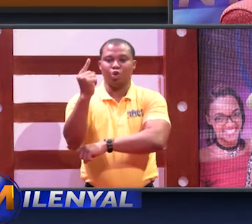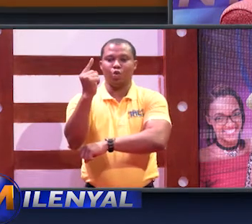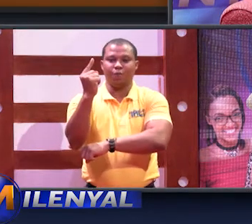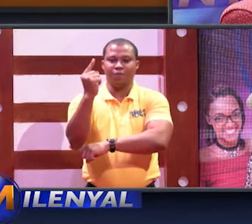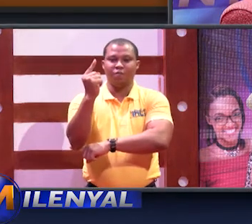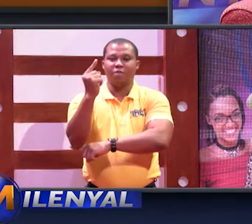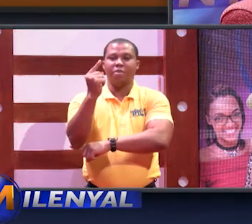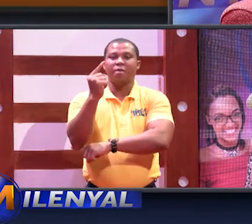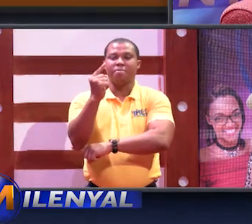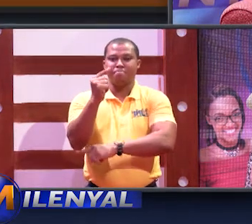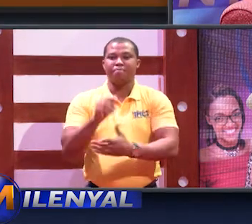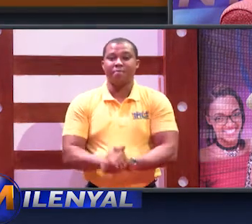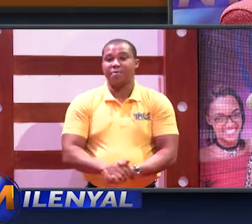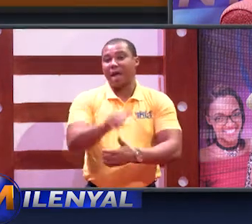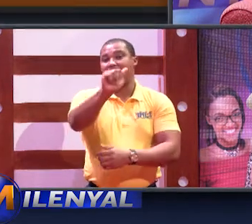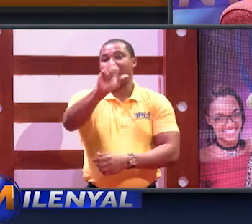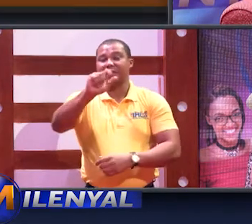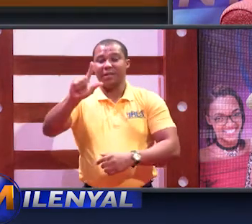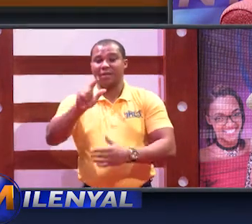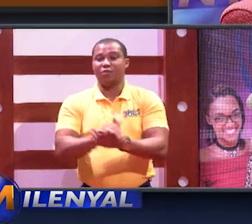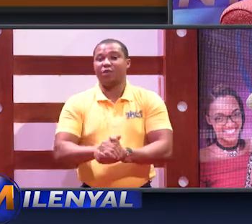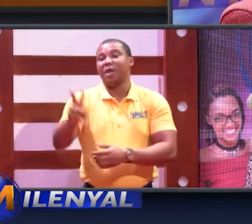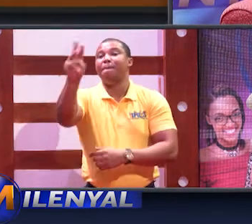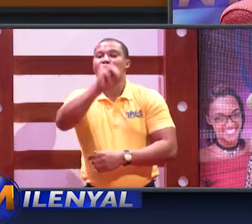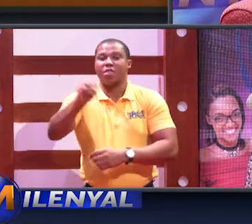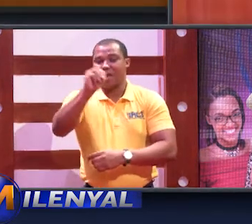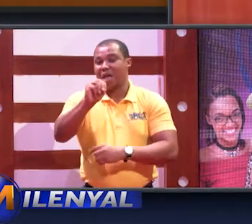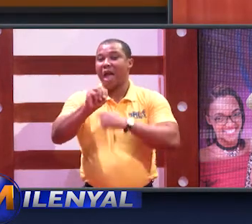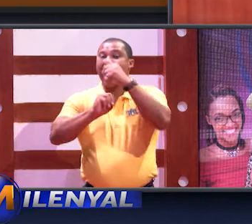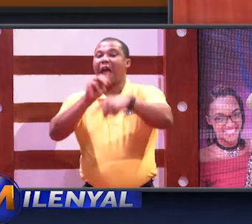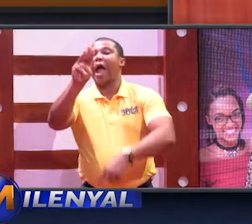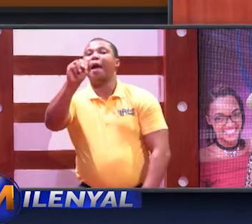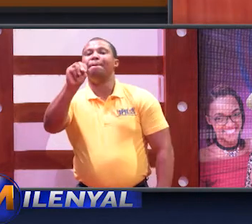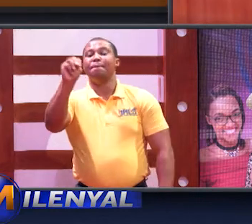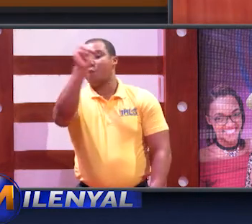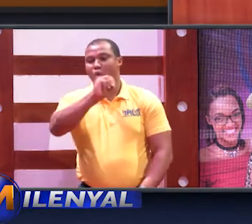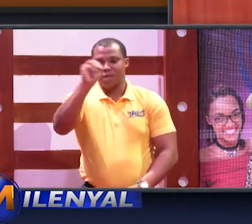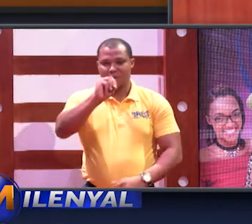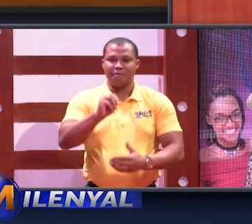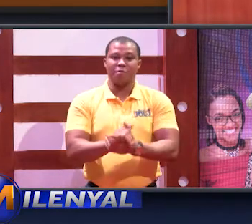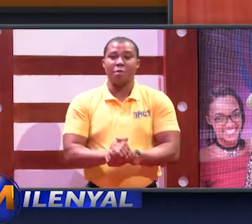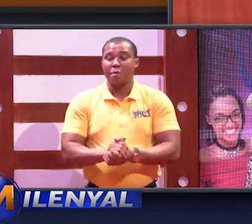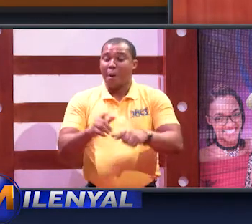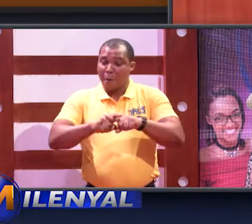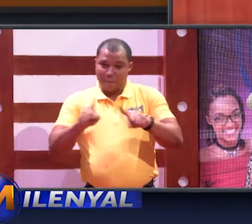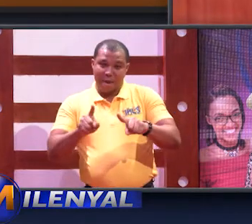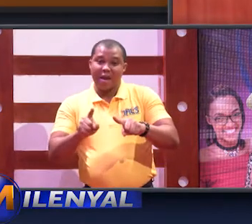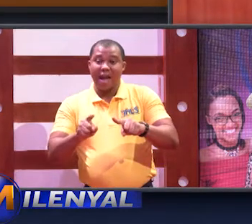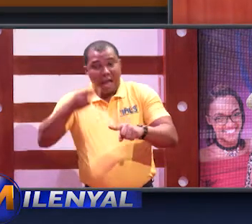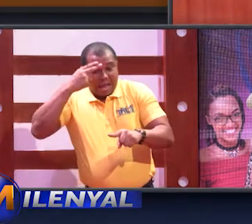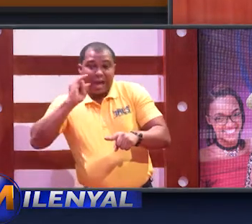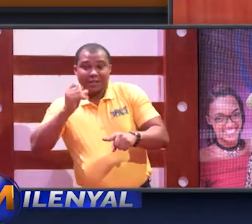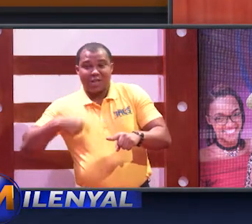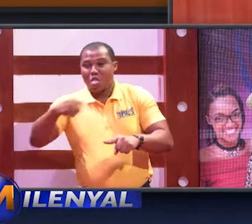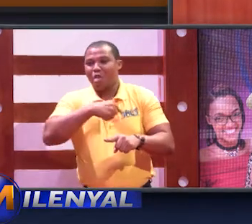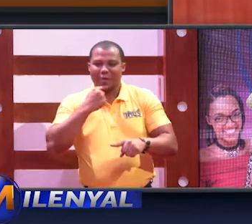dans langue dans pure ASL là par exemple là dit lundi ou dit Monday. Pourtant dans ASL modifié que nous même nous